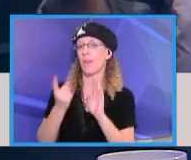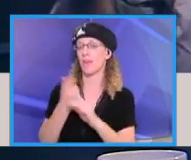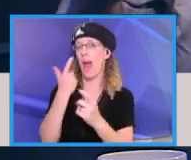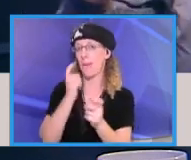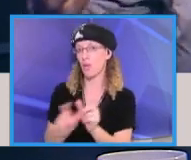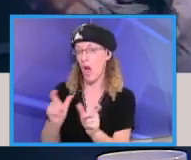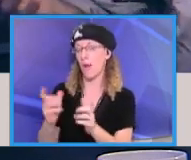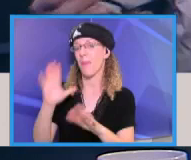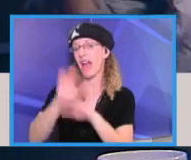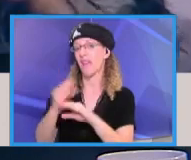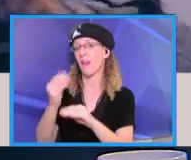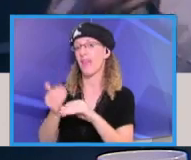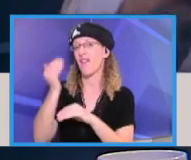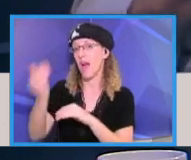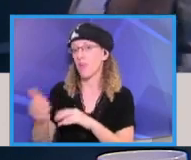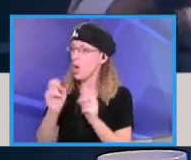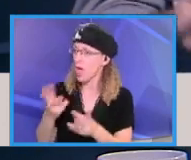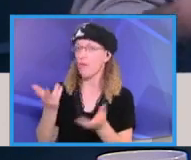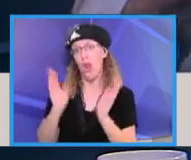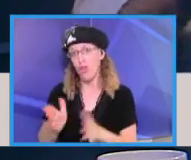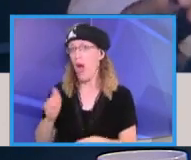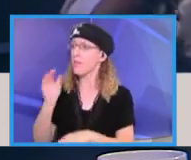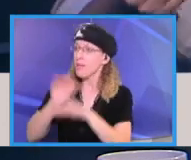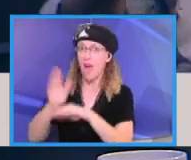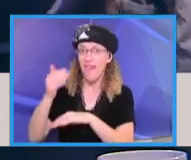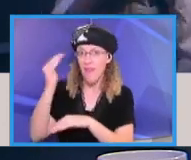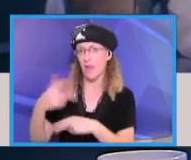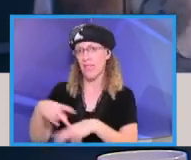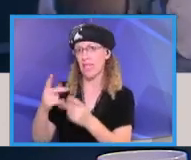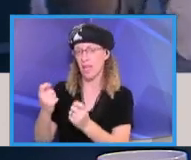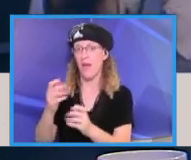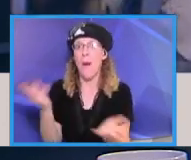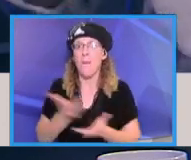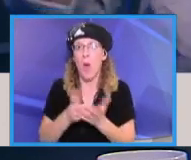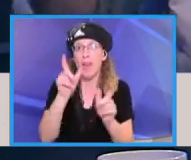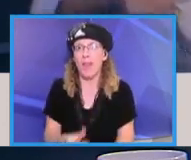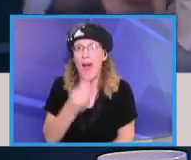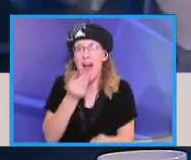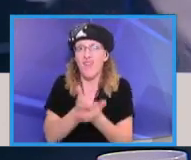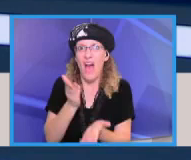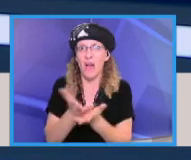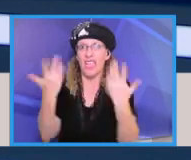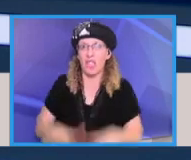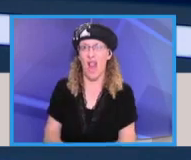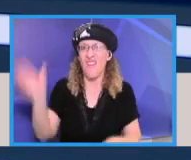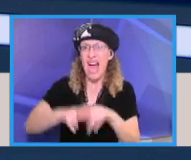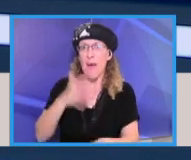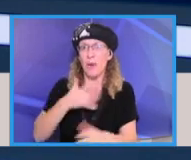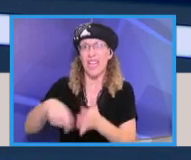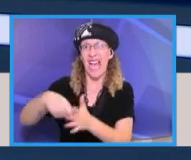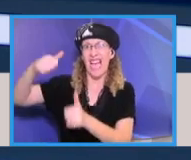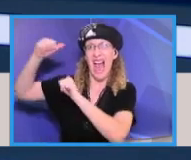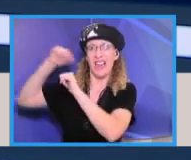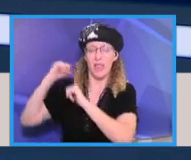מגלה דברים בדיעבד. יש דברים שלא נורא גילית בדיעבד, תחזיר את הכסף וזה. מה יקרה אם אדם כבר אכל? באותם מקרים שאנשים כבר יקשלו ואז הרבנות... אבל מי שמחפש כשרות והוא